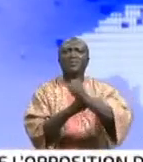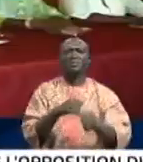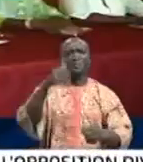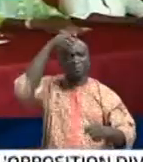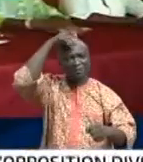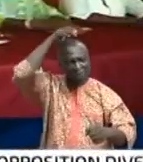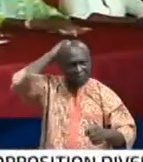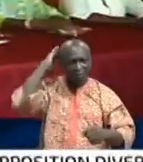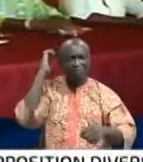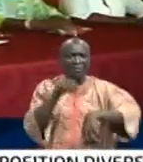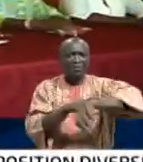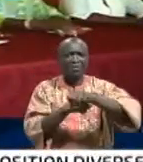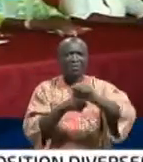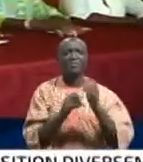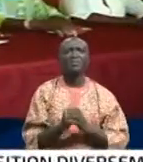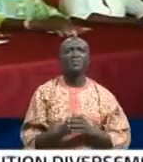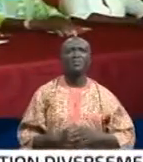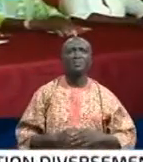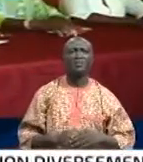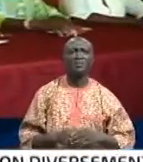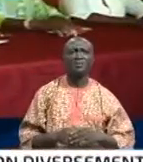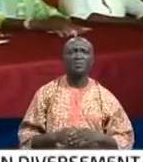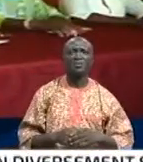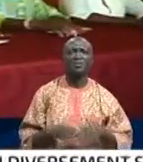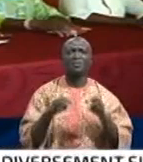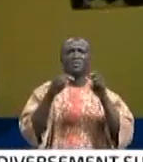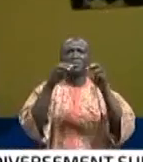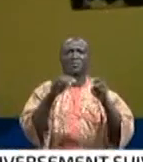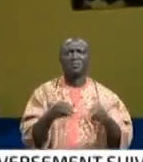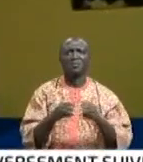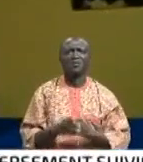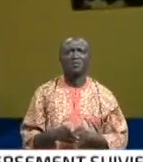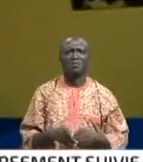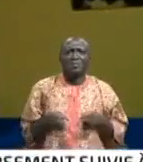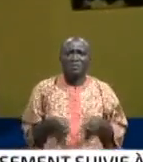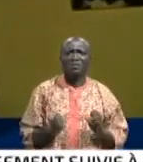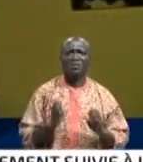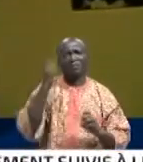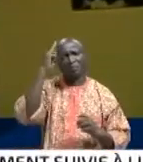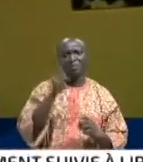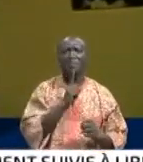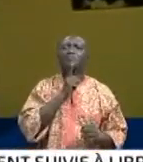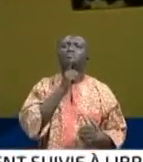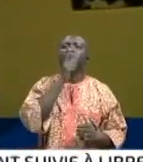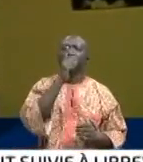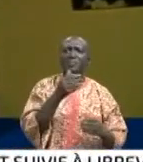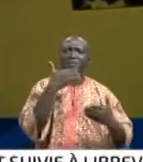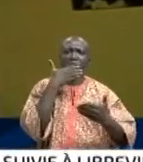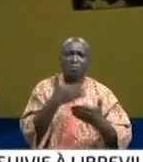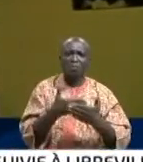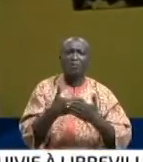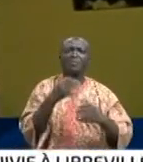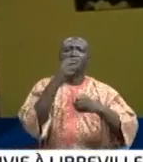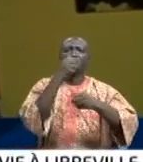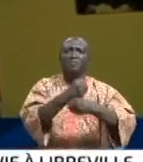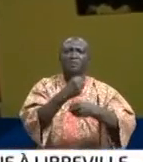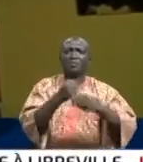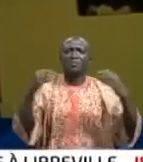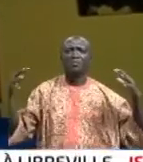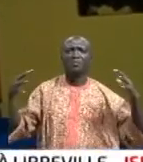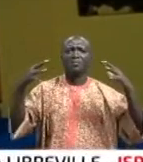la Fédération sénégalaise de football mais les bouchées doubles pour assurer la bonne tenue du match Sénégal -